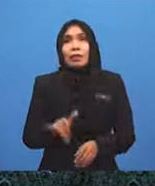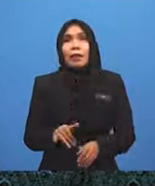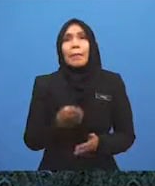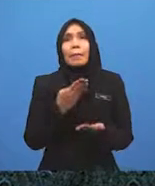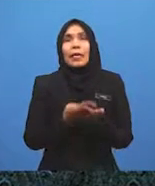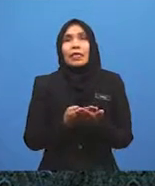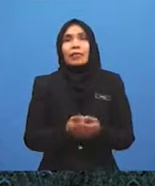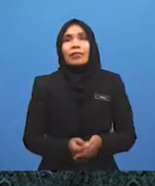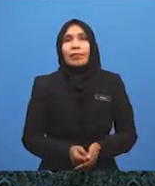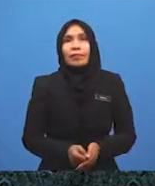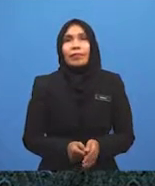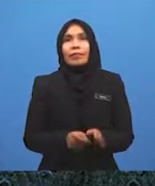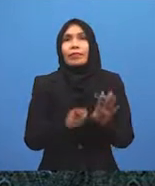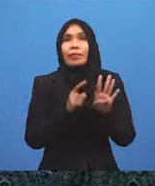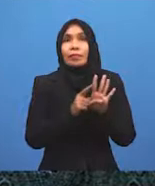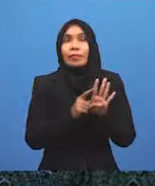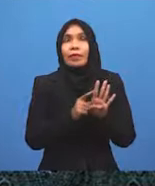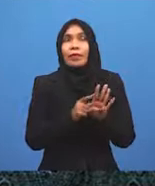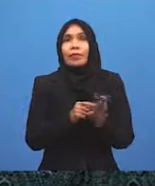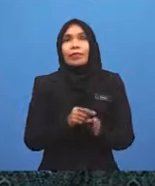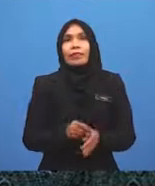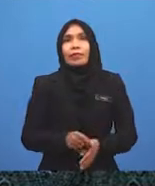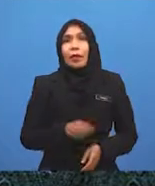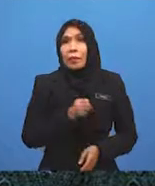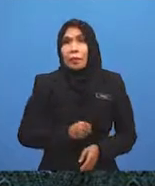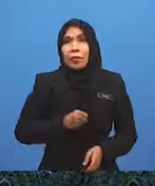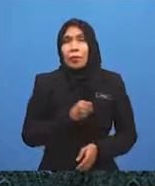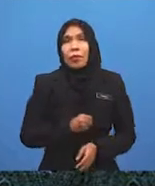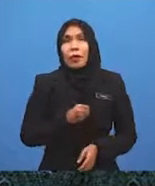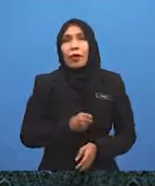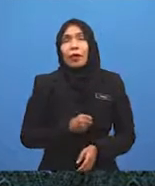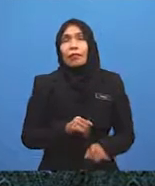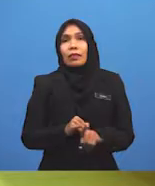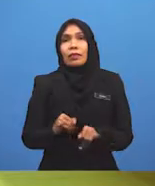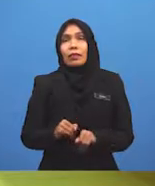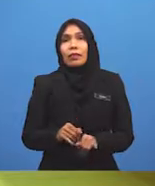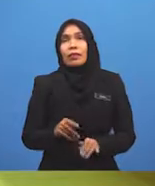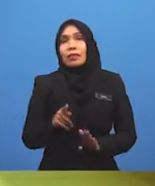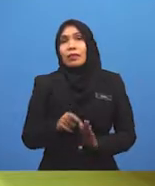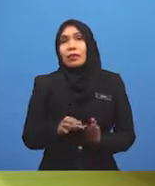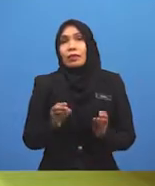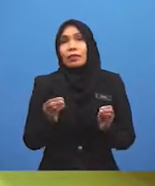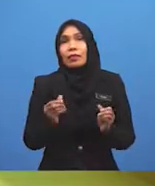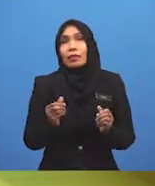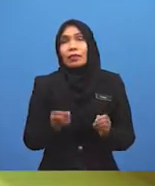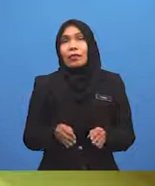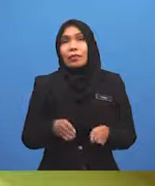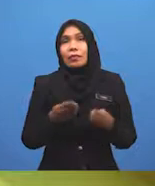ialah memohon maaf jika terkasar bahasa. Murid-murid,